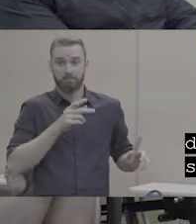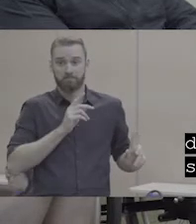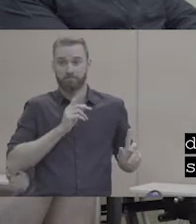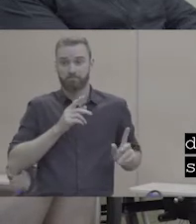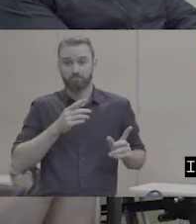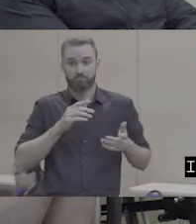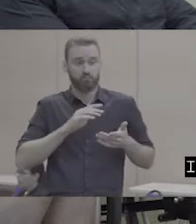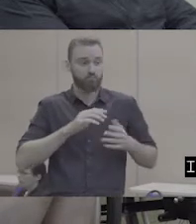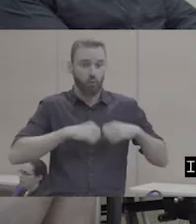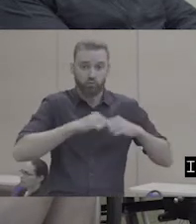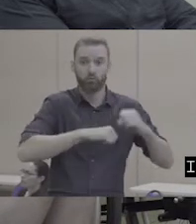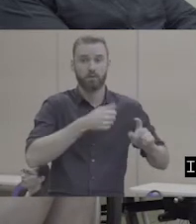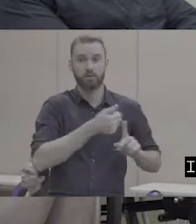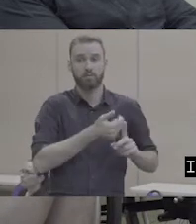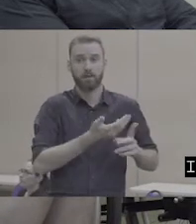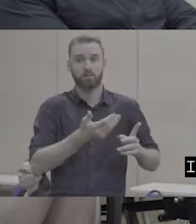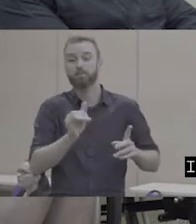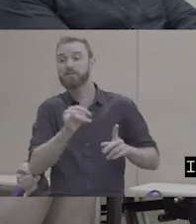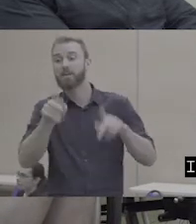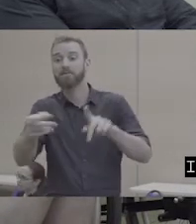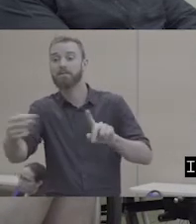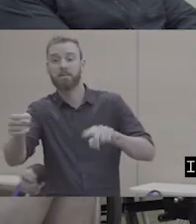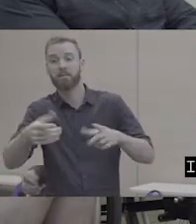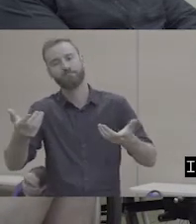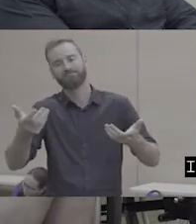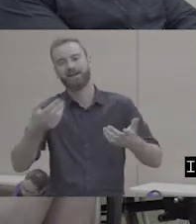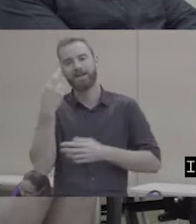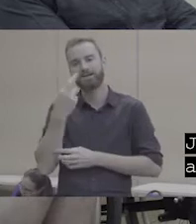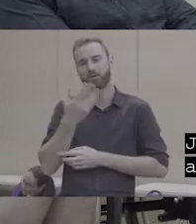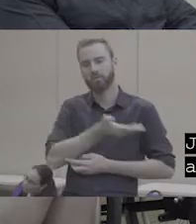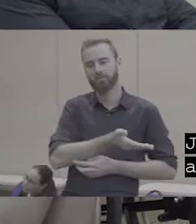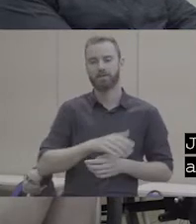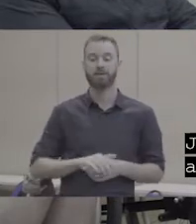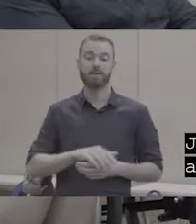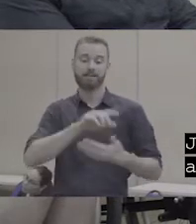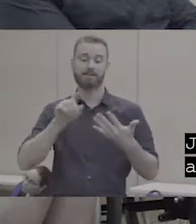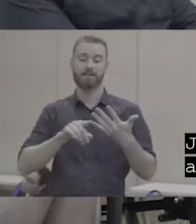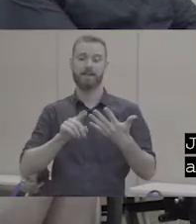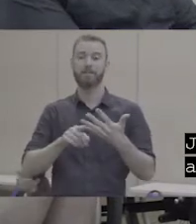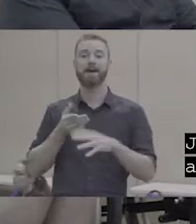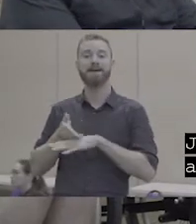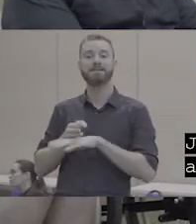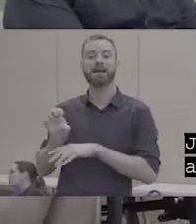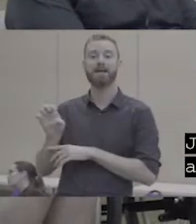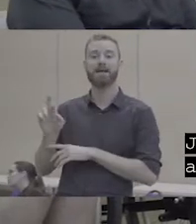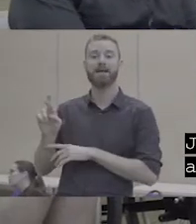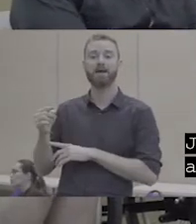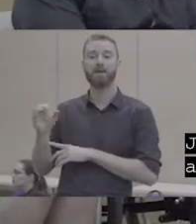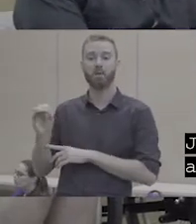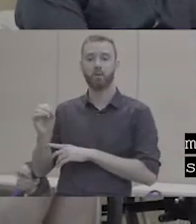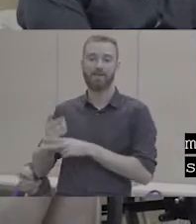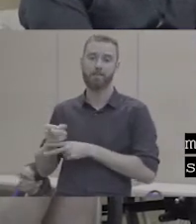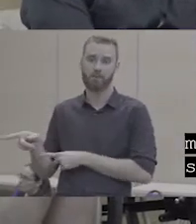sont pas au rendez-vous. J'arrive, il y en a 6 solutions. Je suis rendu à la 5e, accès à des ergots.